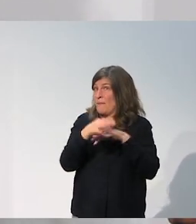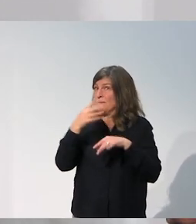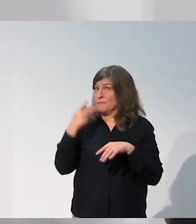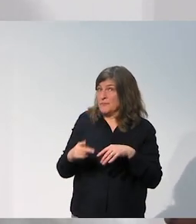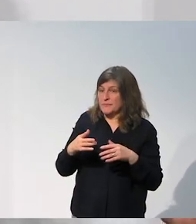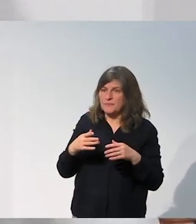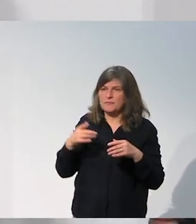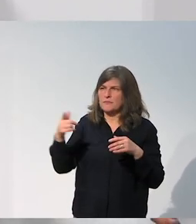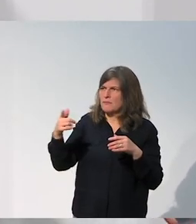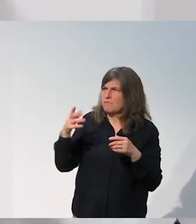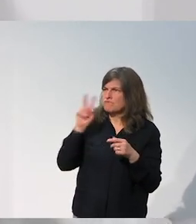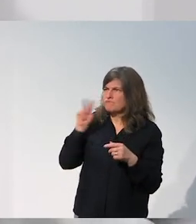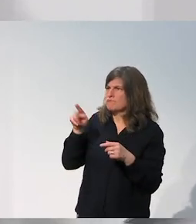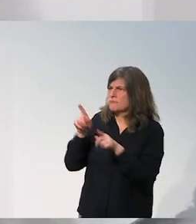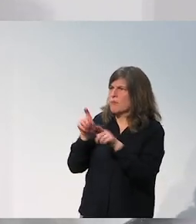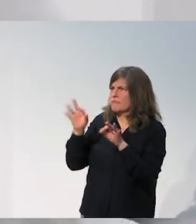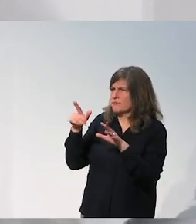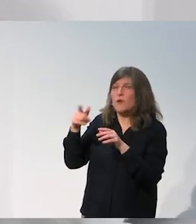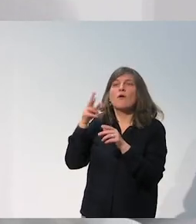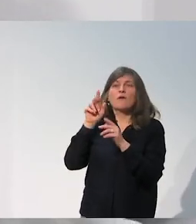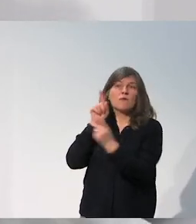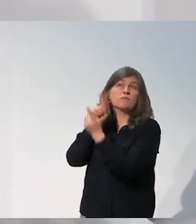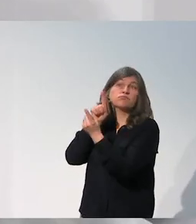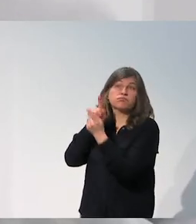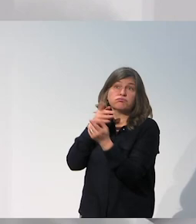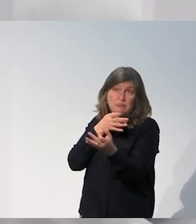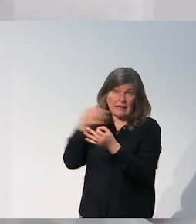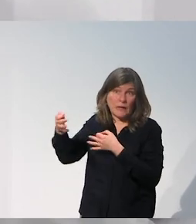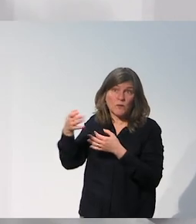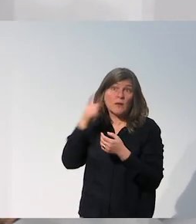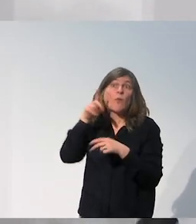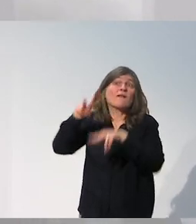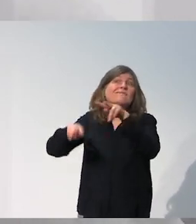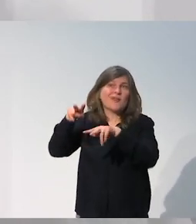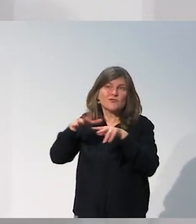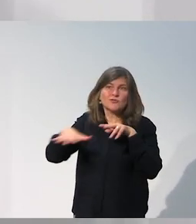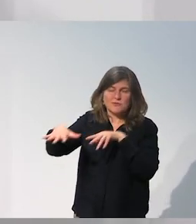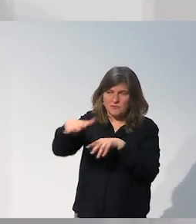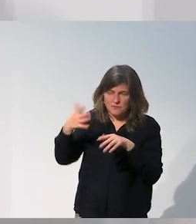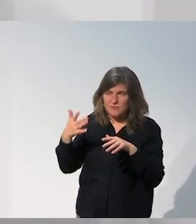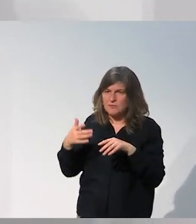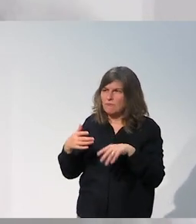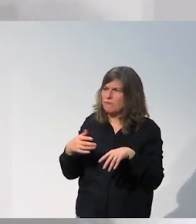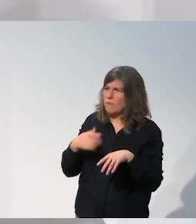manières, elles ont des façons de faire qui lui paraissent tout à fait contestables.